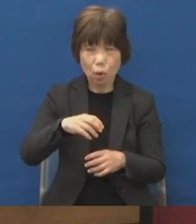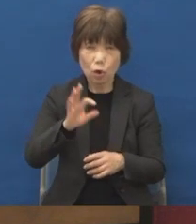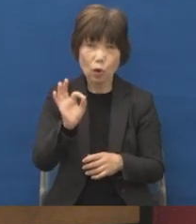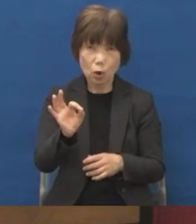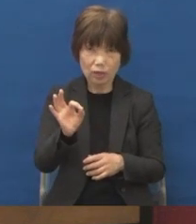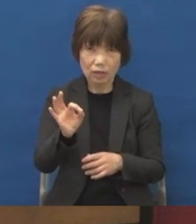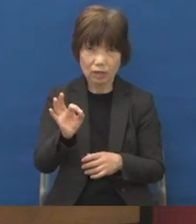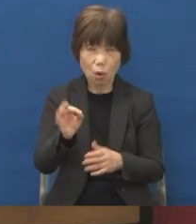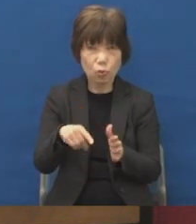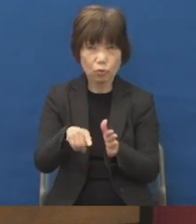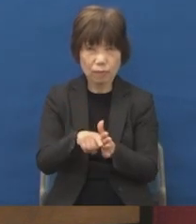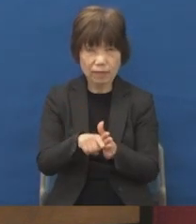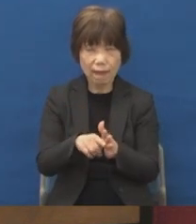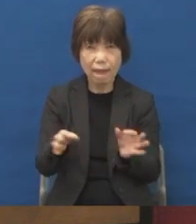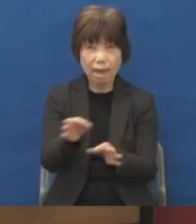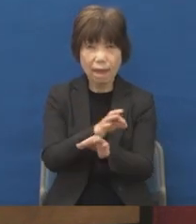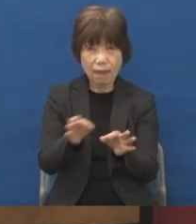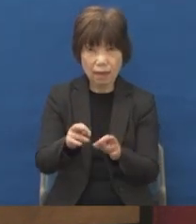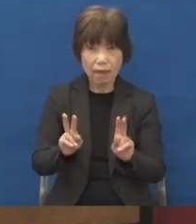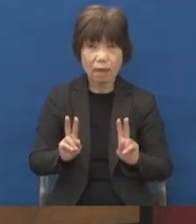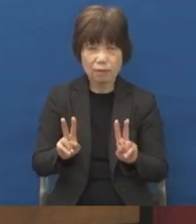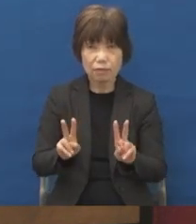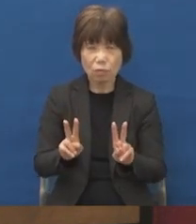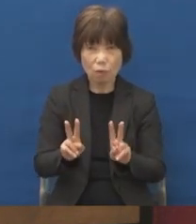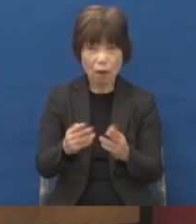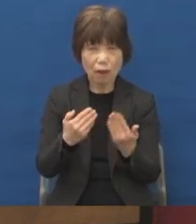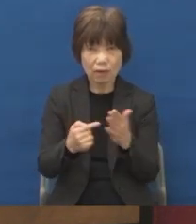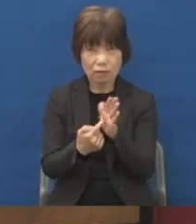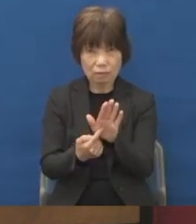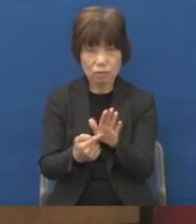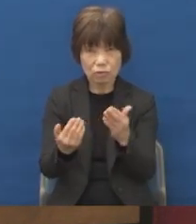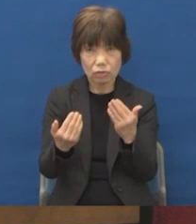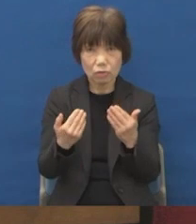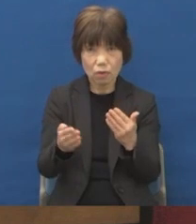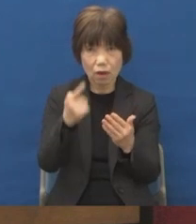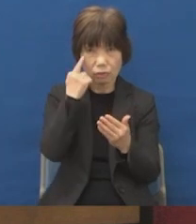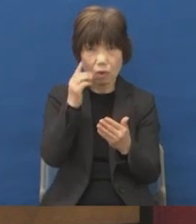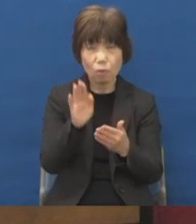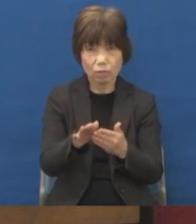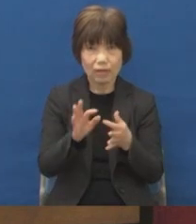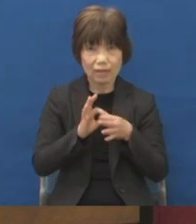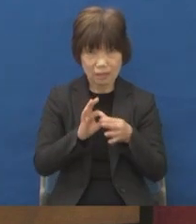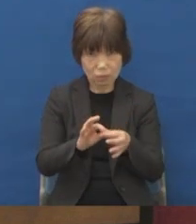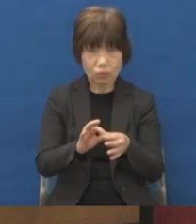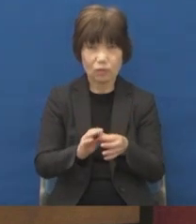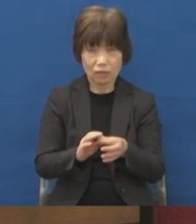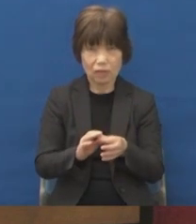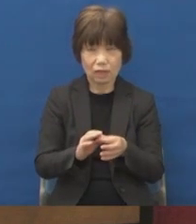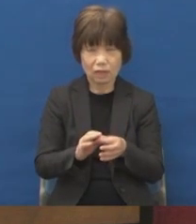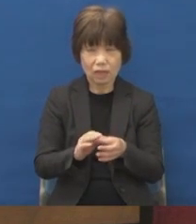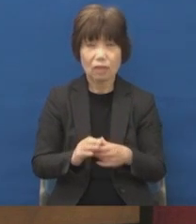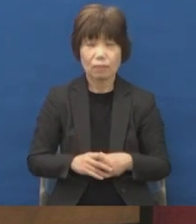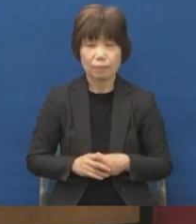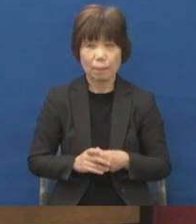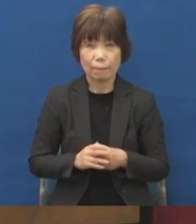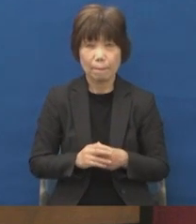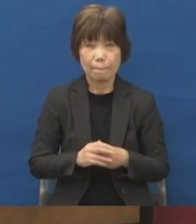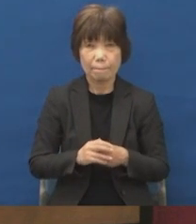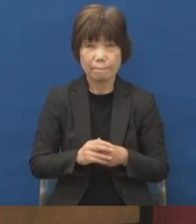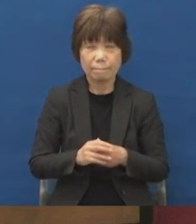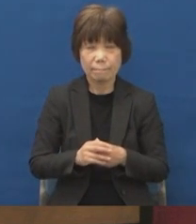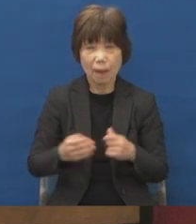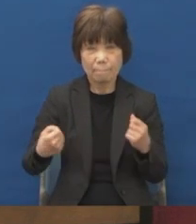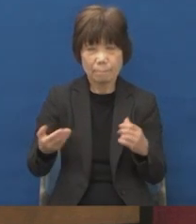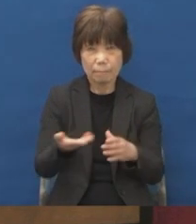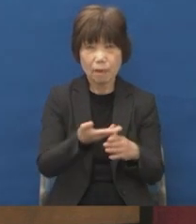経営ビジョンをより明確に示す必要があると考えます。また引き続きお風呂需要の喚起や琵琶湖疎水の